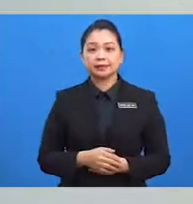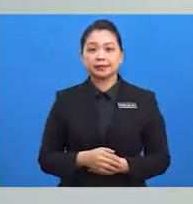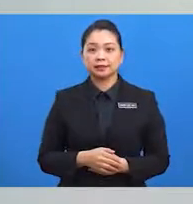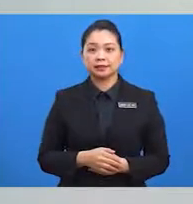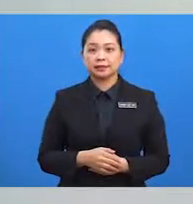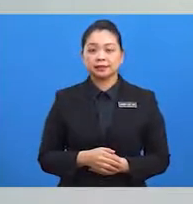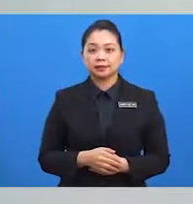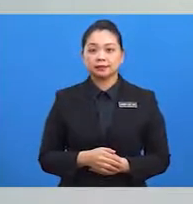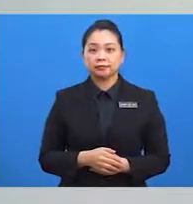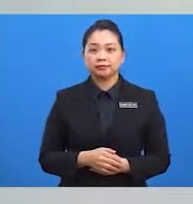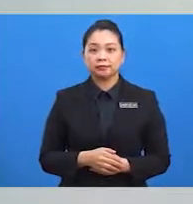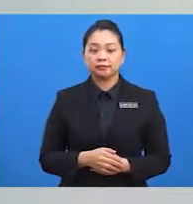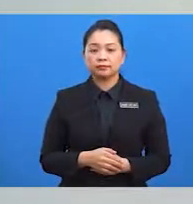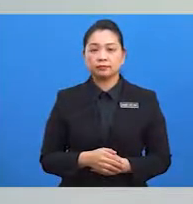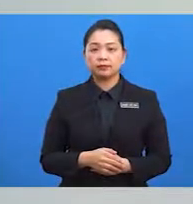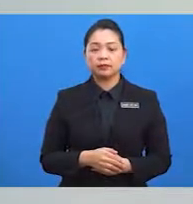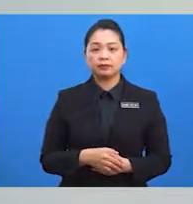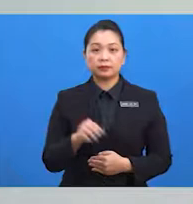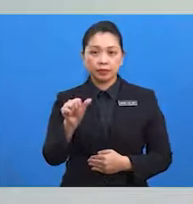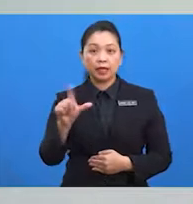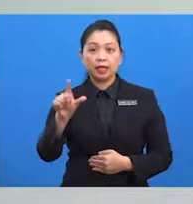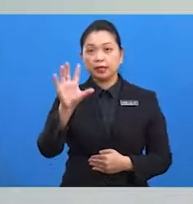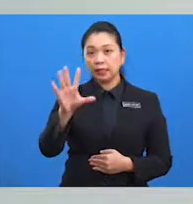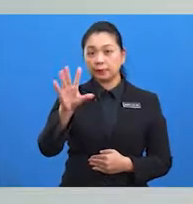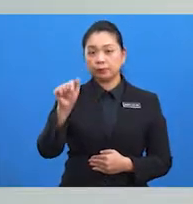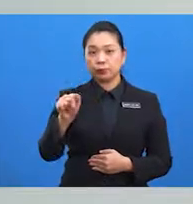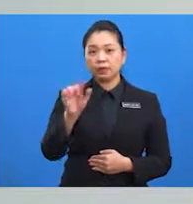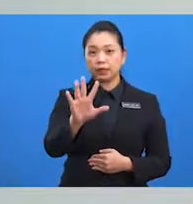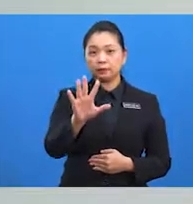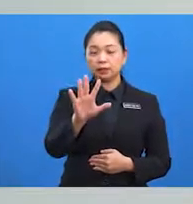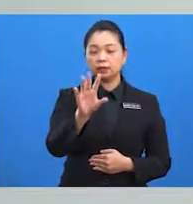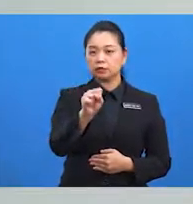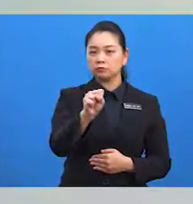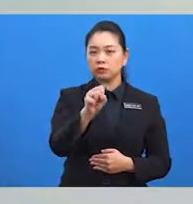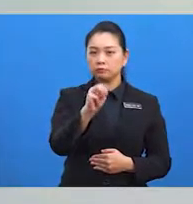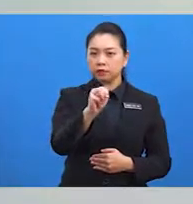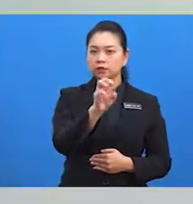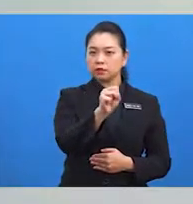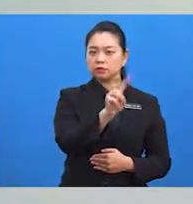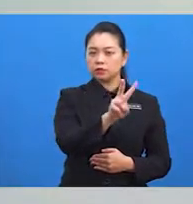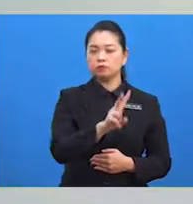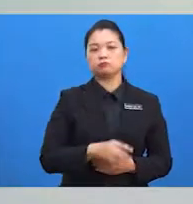daripada ujian perubatan gila 50-an 5 microsievert